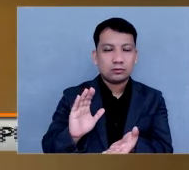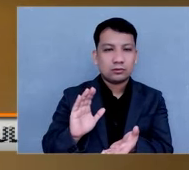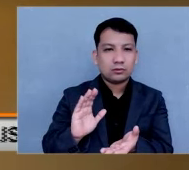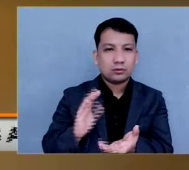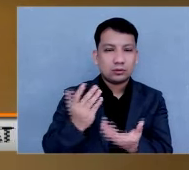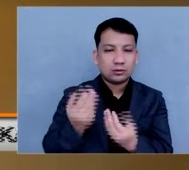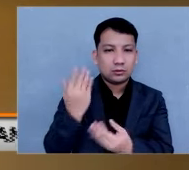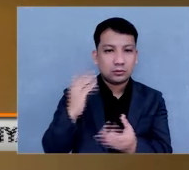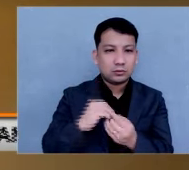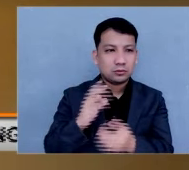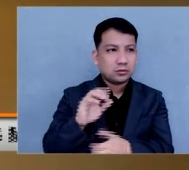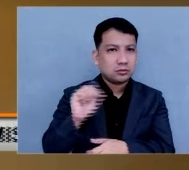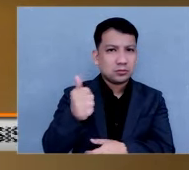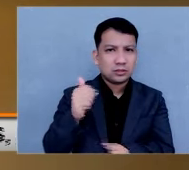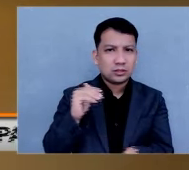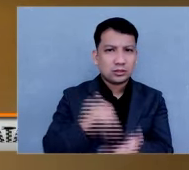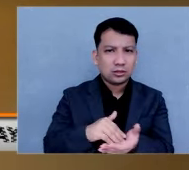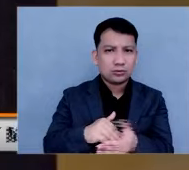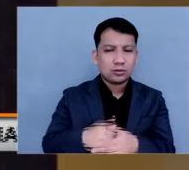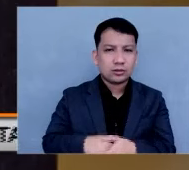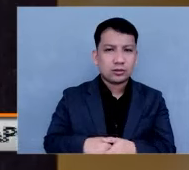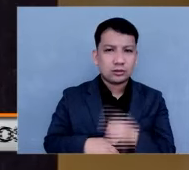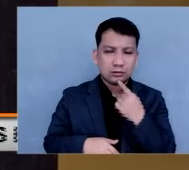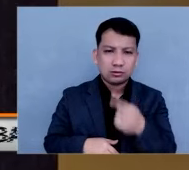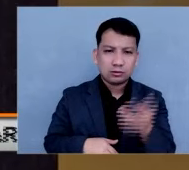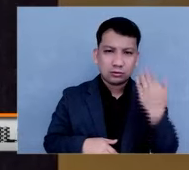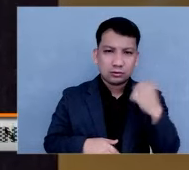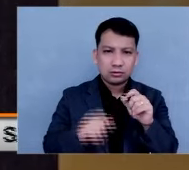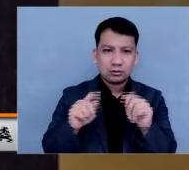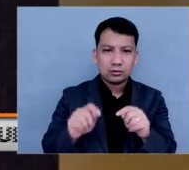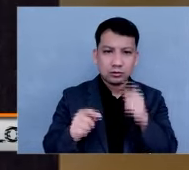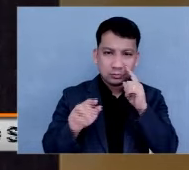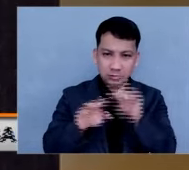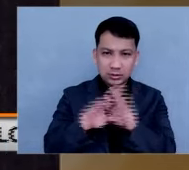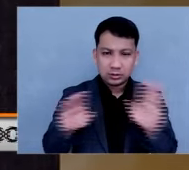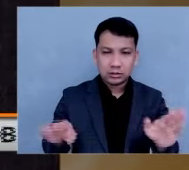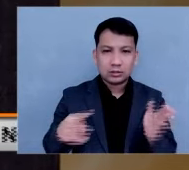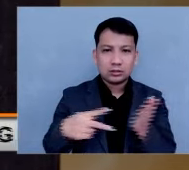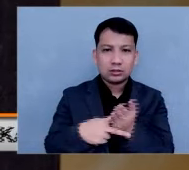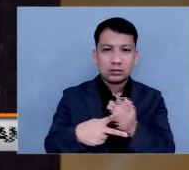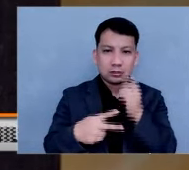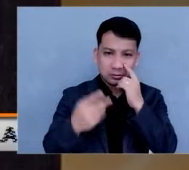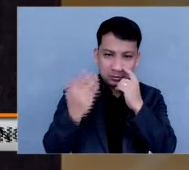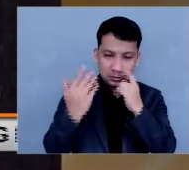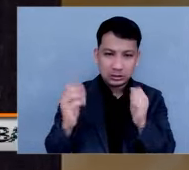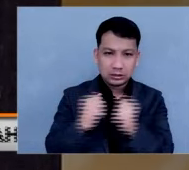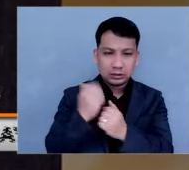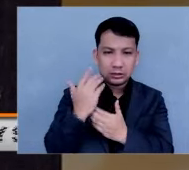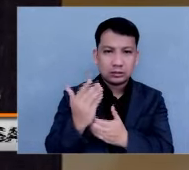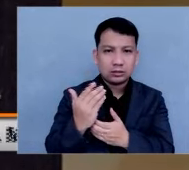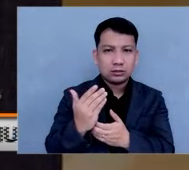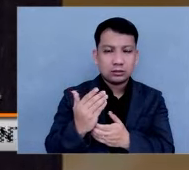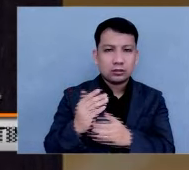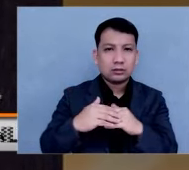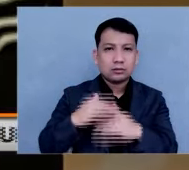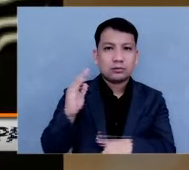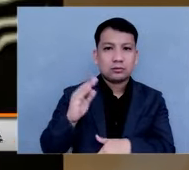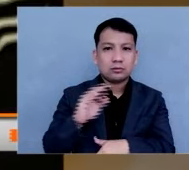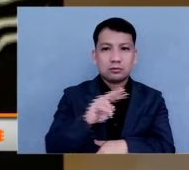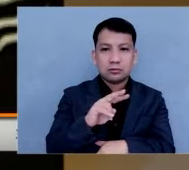sa mas mahal na halagang hanggang 10,000 piso. Itong Sabado lang nang buksan ang online selling ng tickets na sumipa pa hanggang